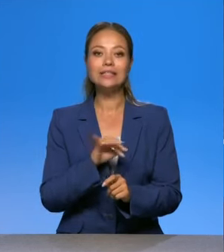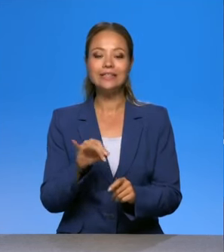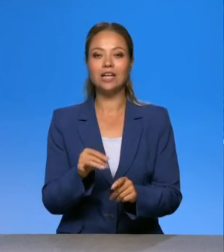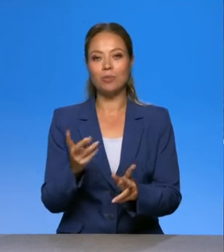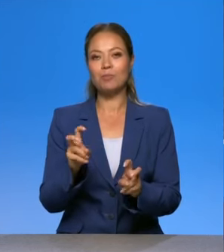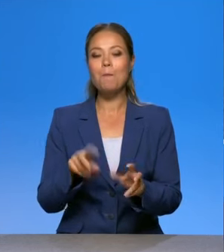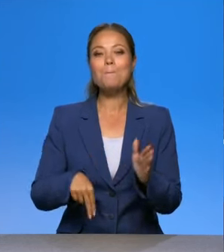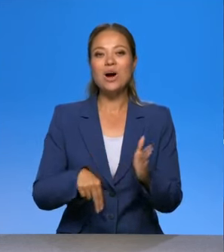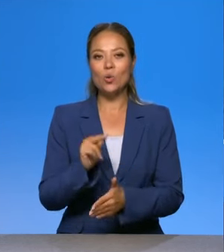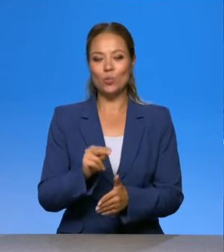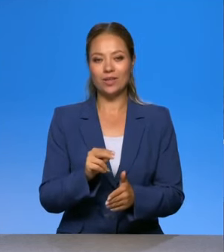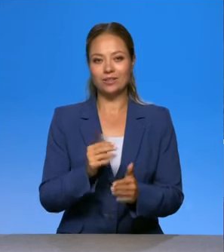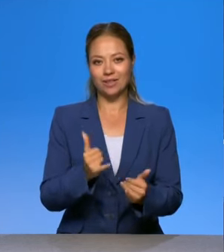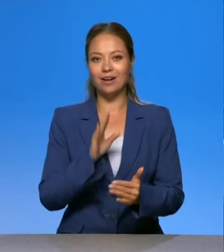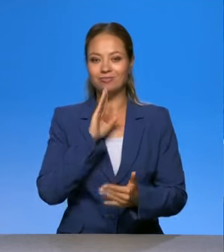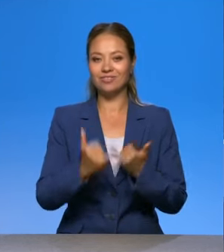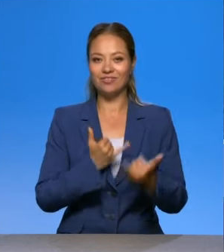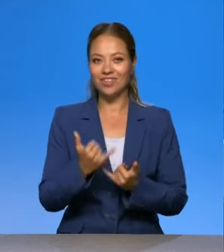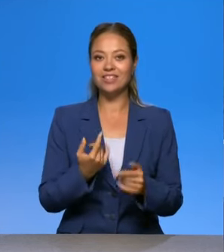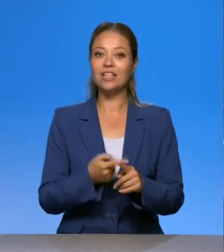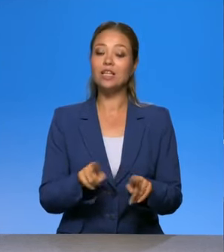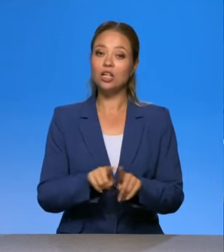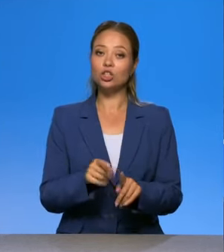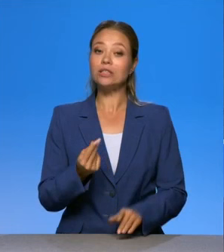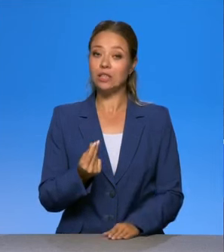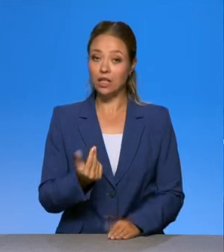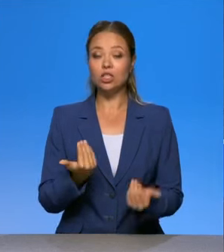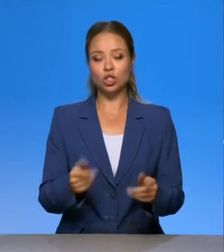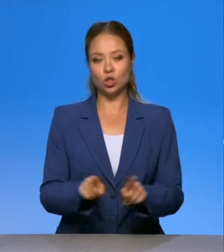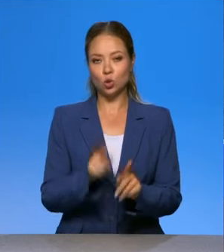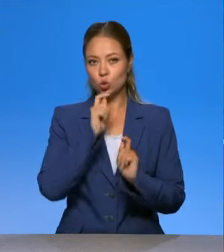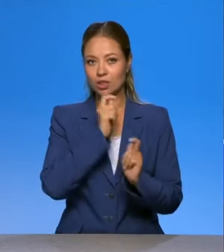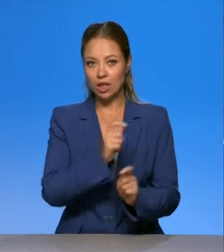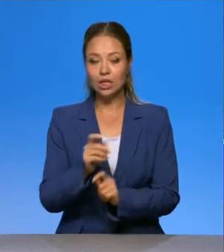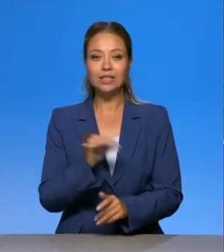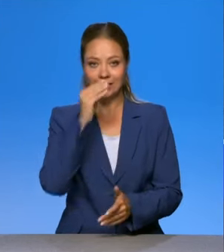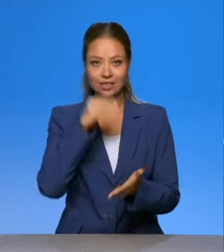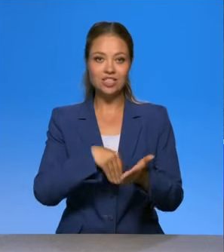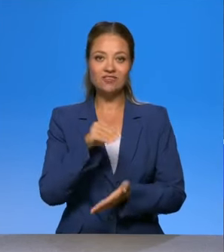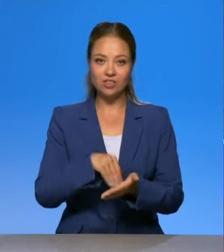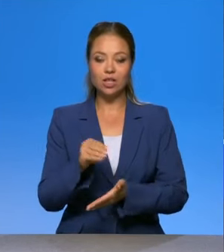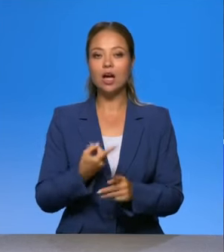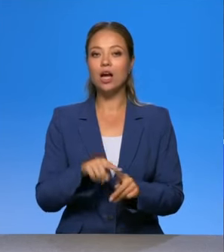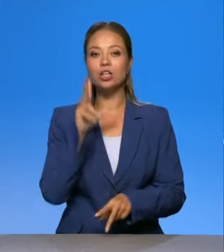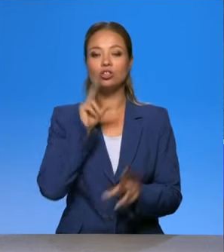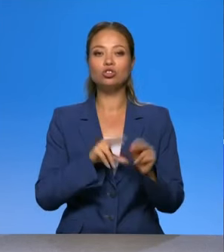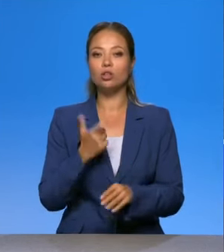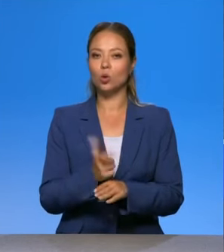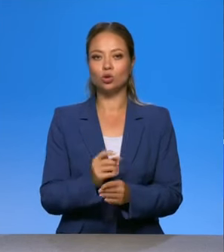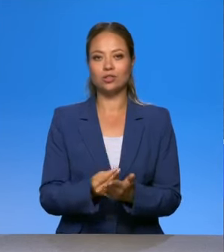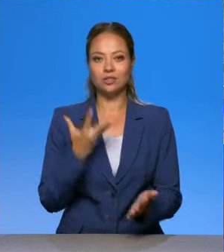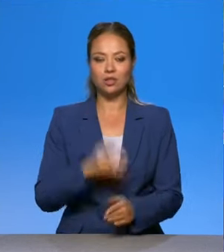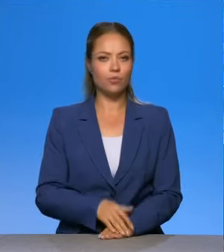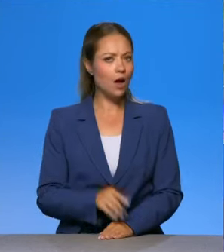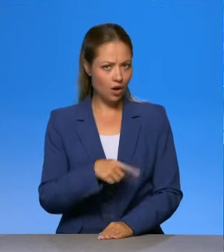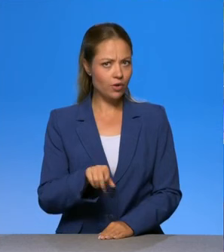различные подарки в виде не только денег, сейчас деньги тоже дарят, но и свиней это считается очень ценно. А вы где-то по